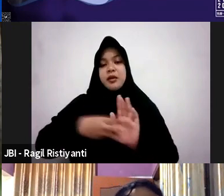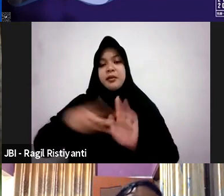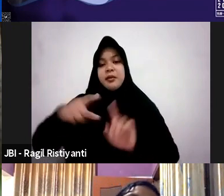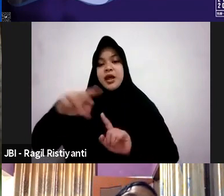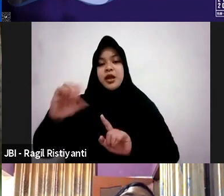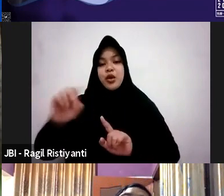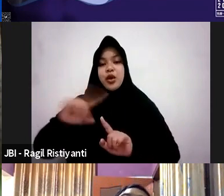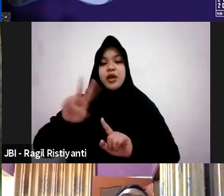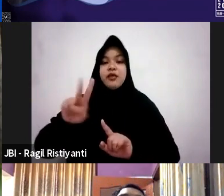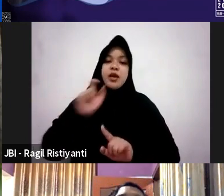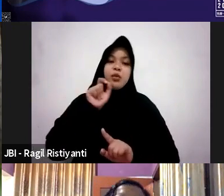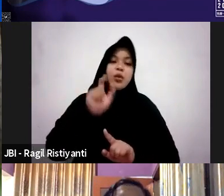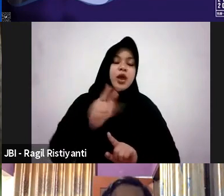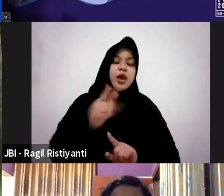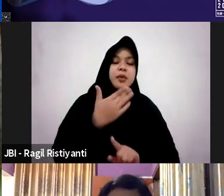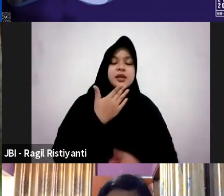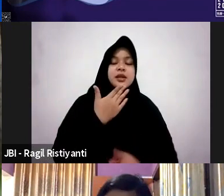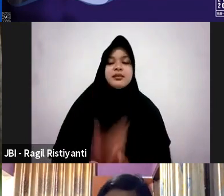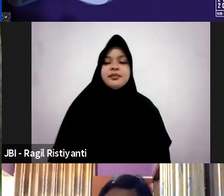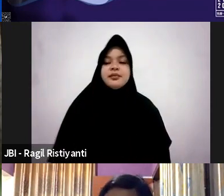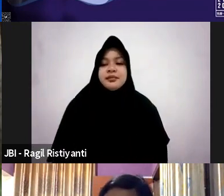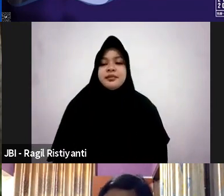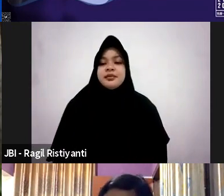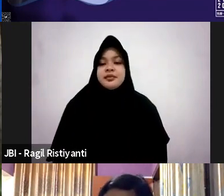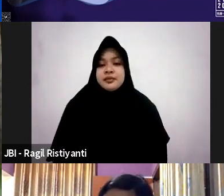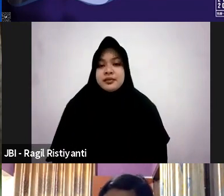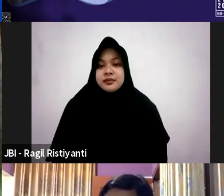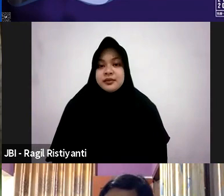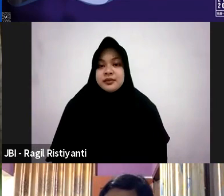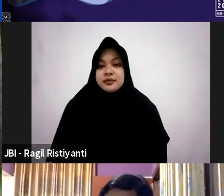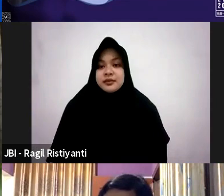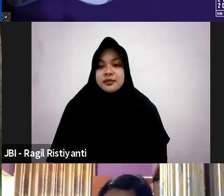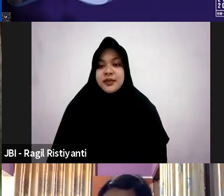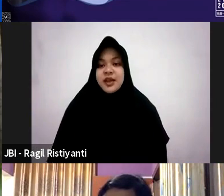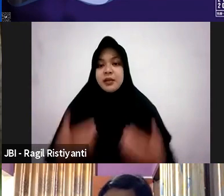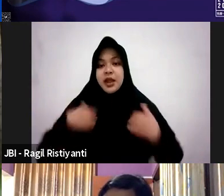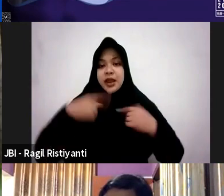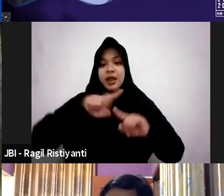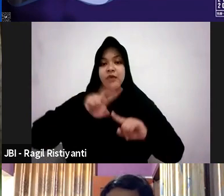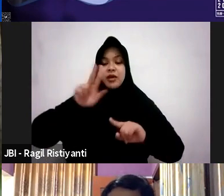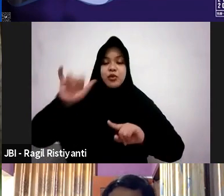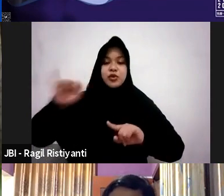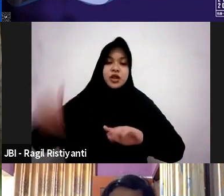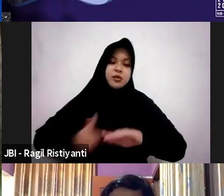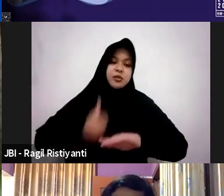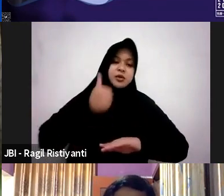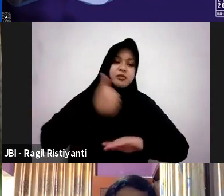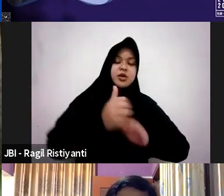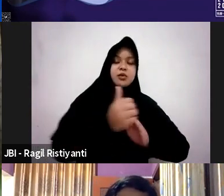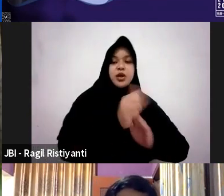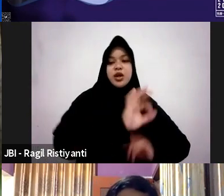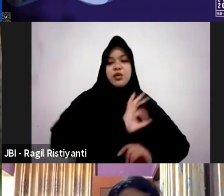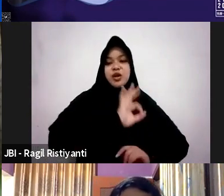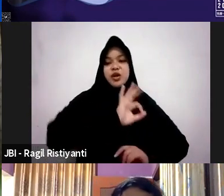protes karena ya biasa iya gitu apa namanya dia pemilik tv kan semua pengen jadi presiden itu kan semua sebutlah siapa Aburizal